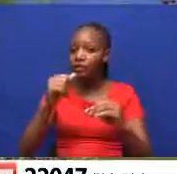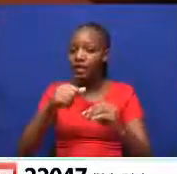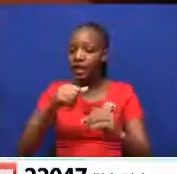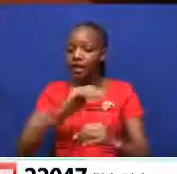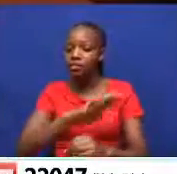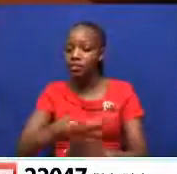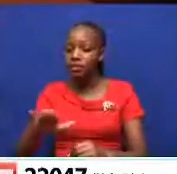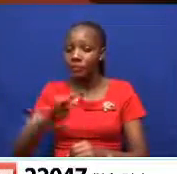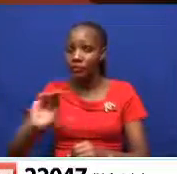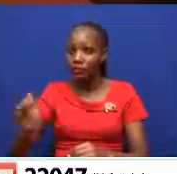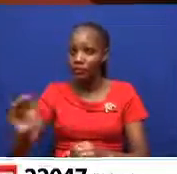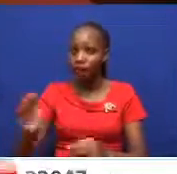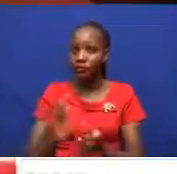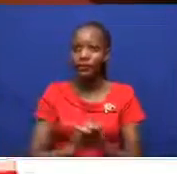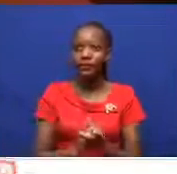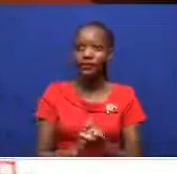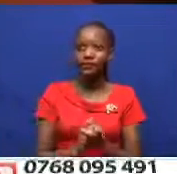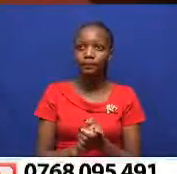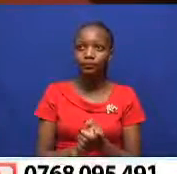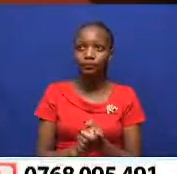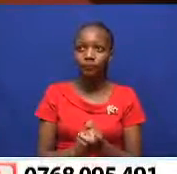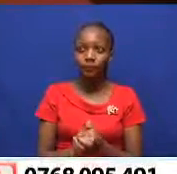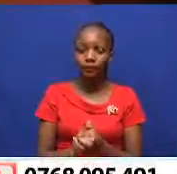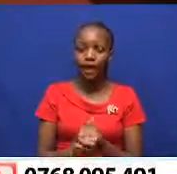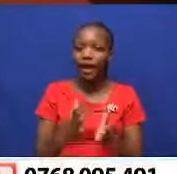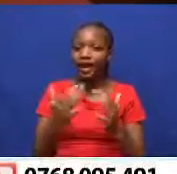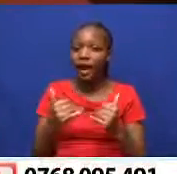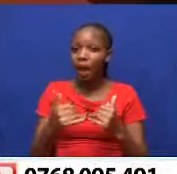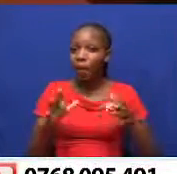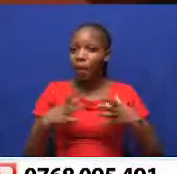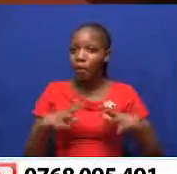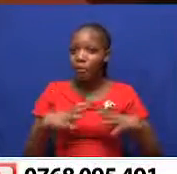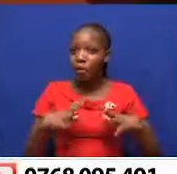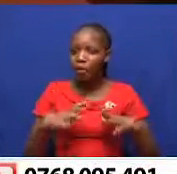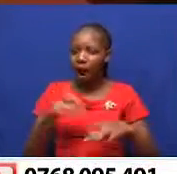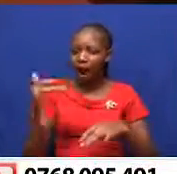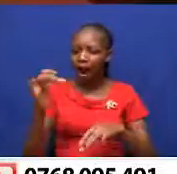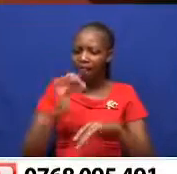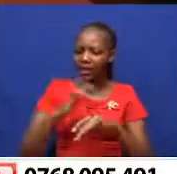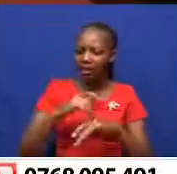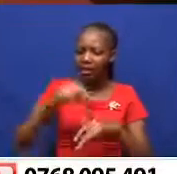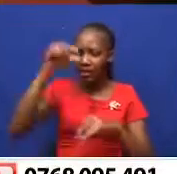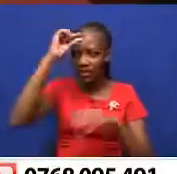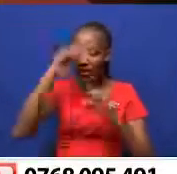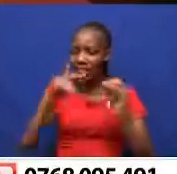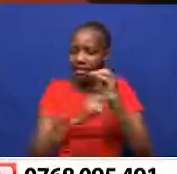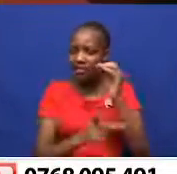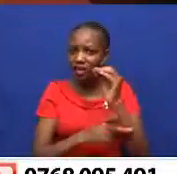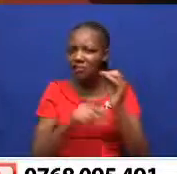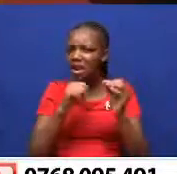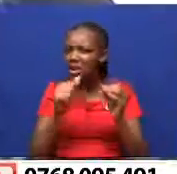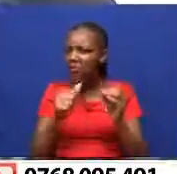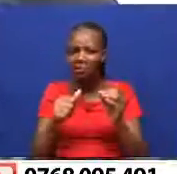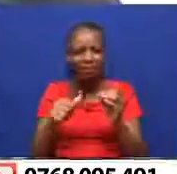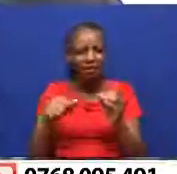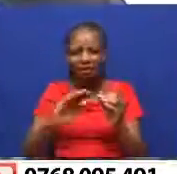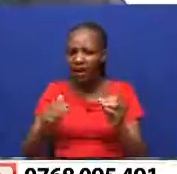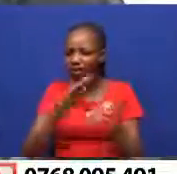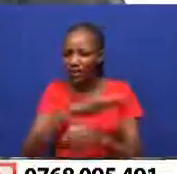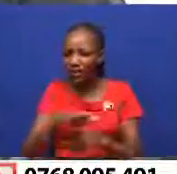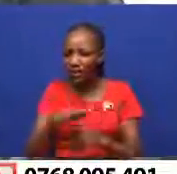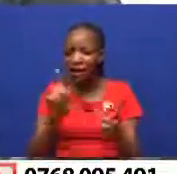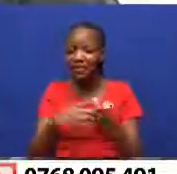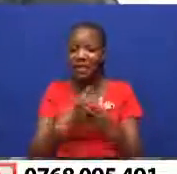kaunti. Waiguru's head is being asked for not by the county assembly. I can tell you. Hulka hii